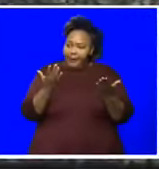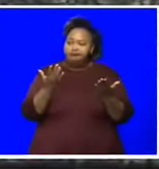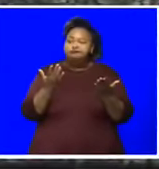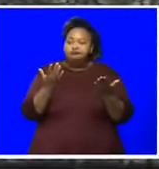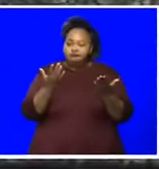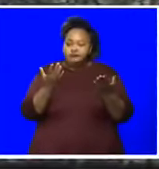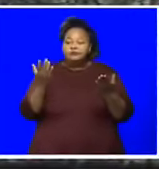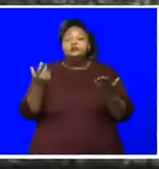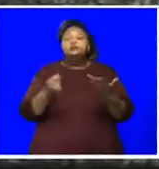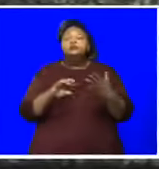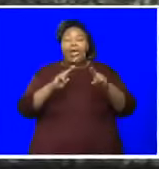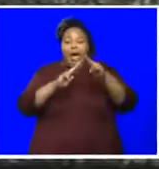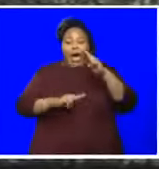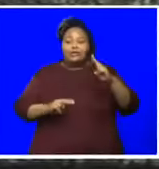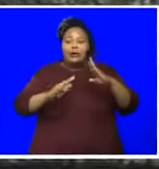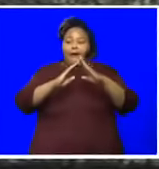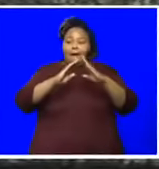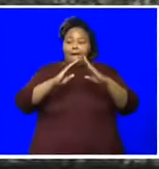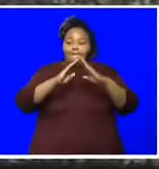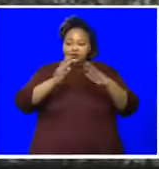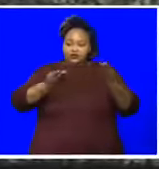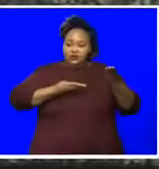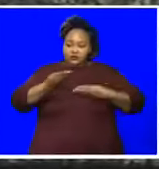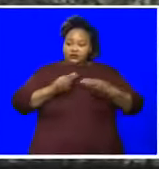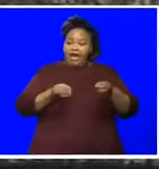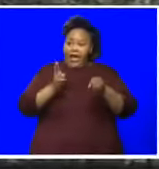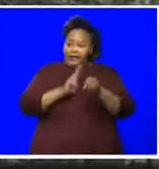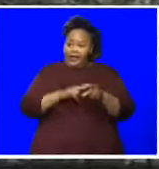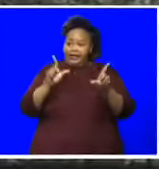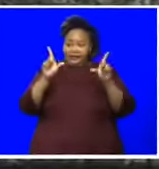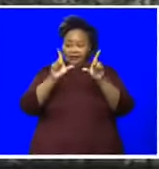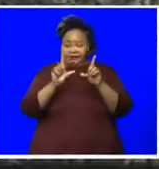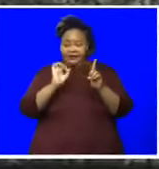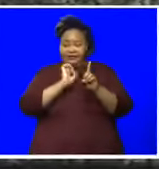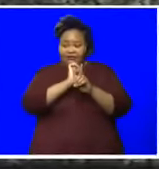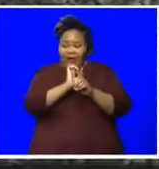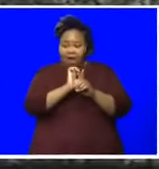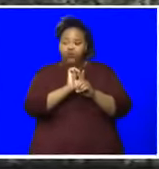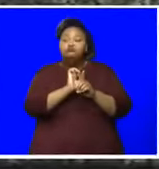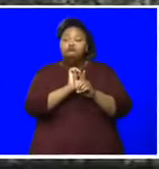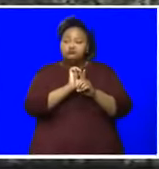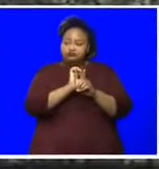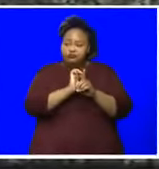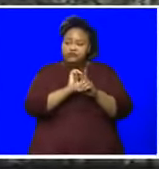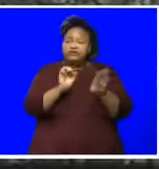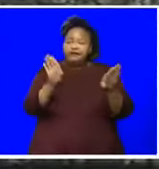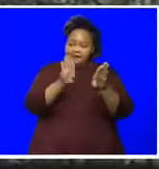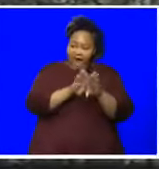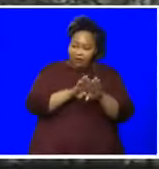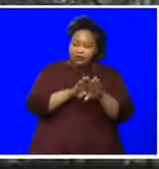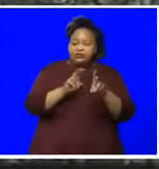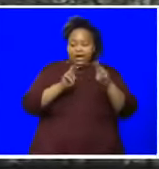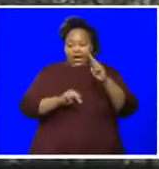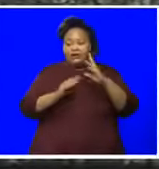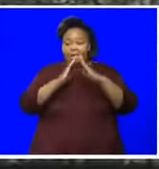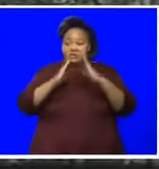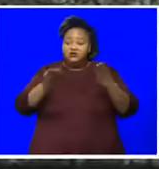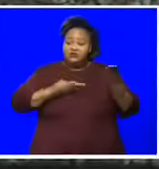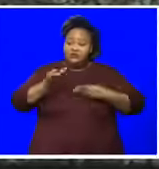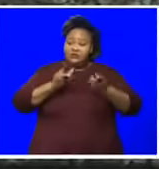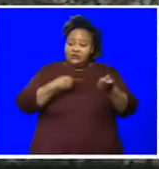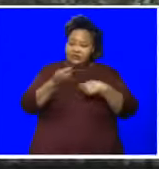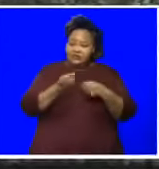yayo is a comments. Nema processes nangithi change of name. E processes okonke as a